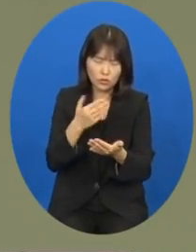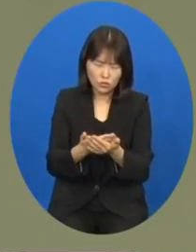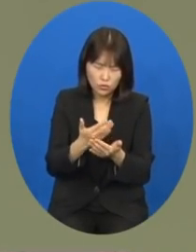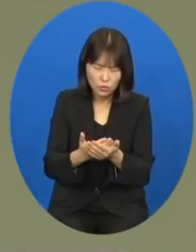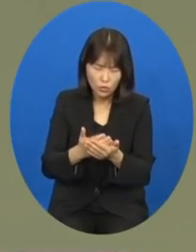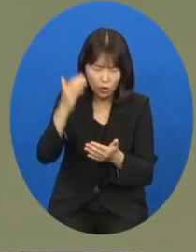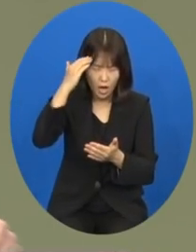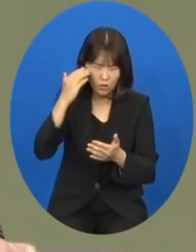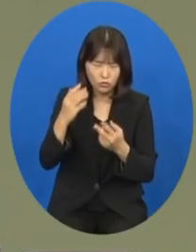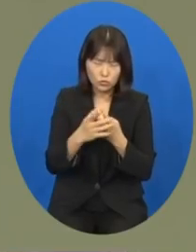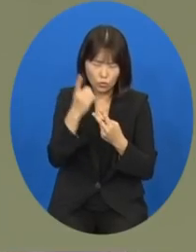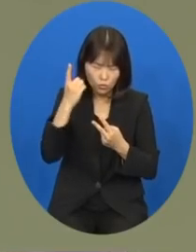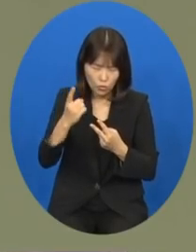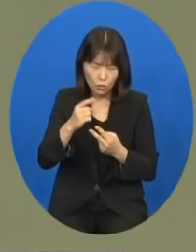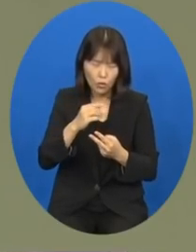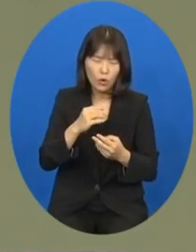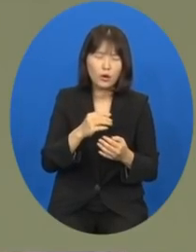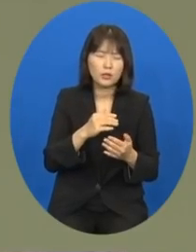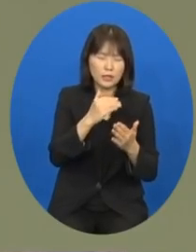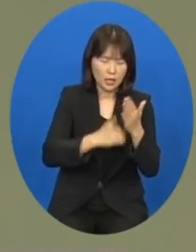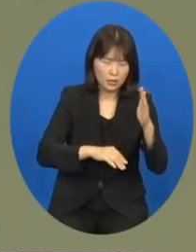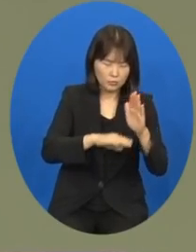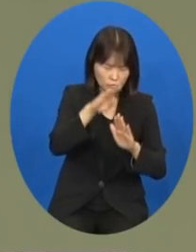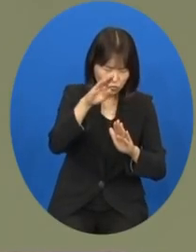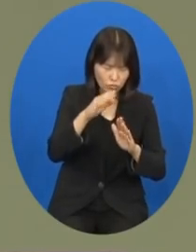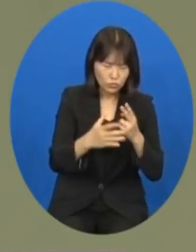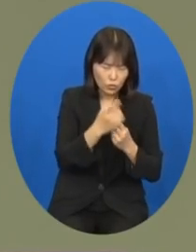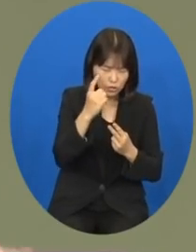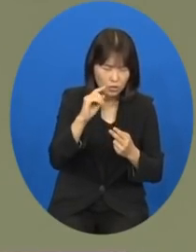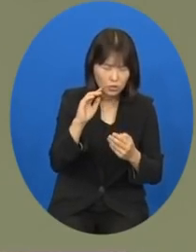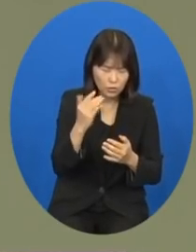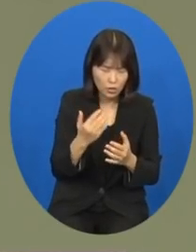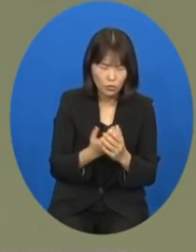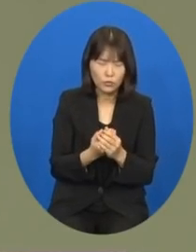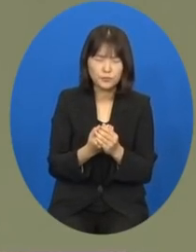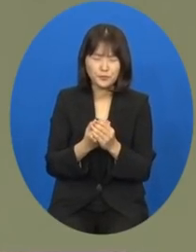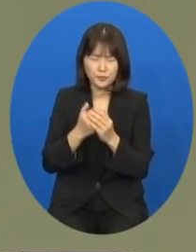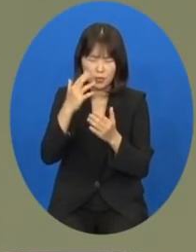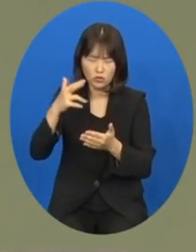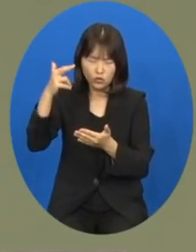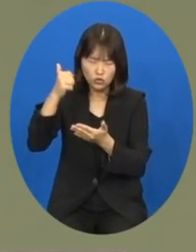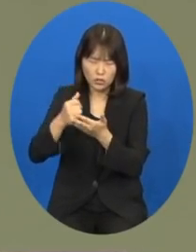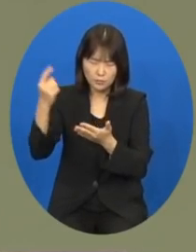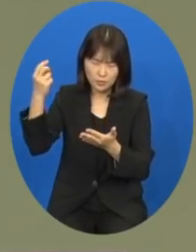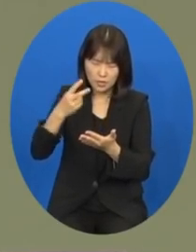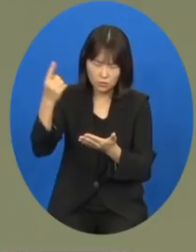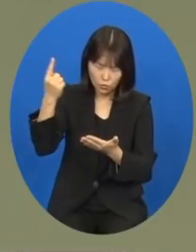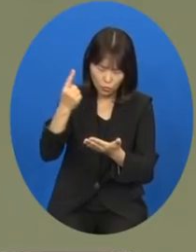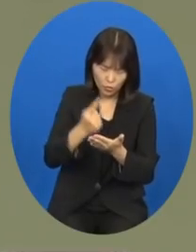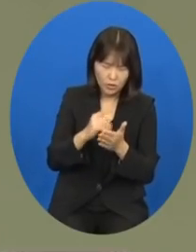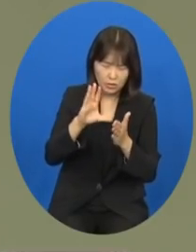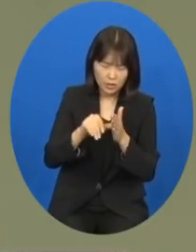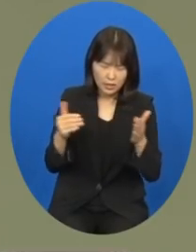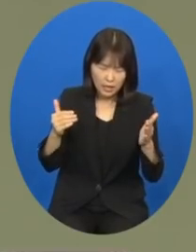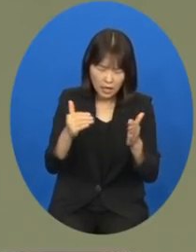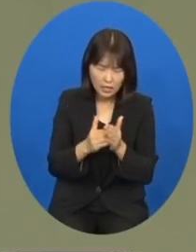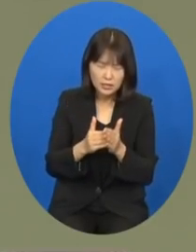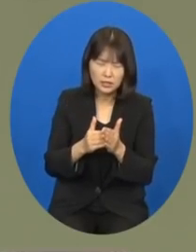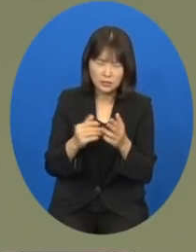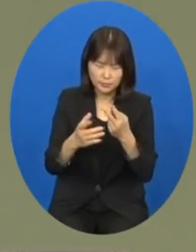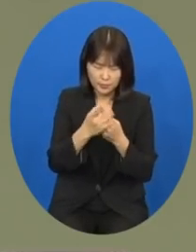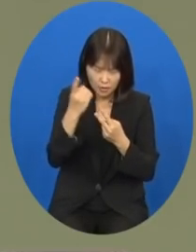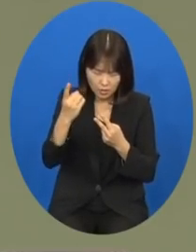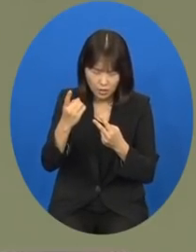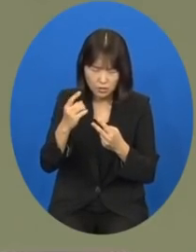남과 북이 통일을 되어서 주님 나 시온을 그날까지 10 방향 하에서 뻗어나갈 수 있는 주님의 귀한 백성들이 다